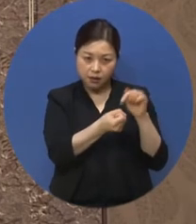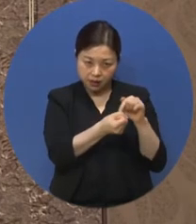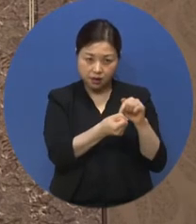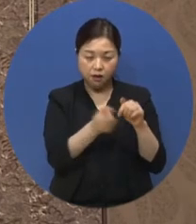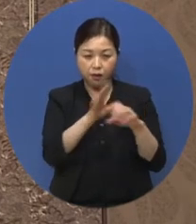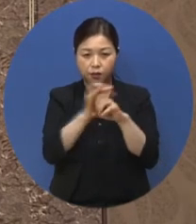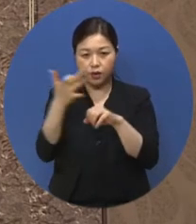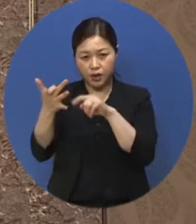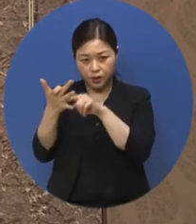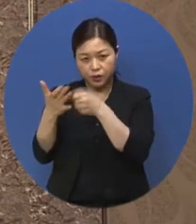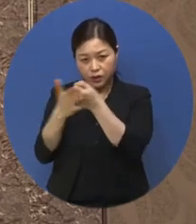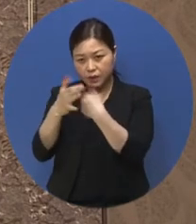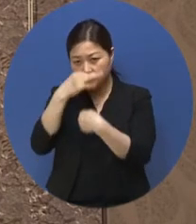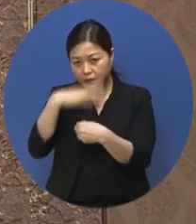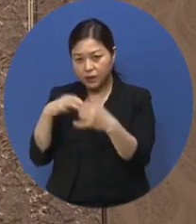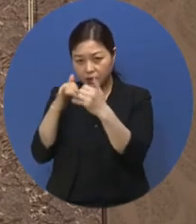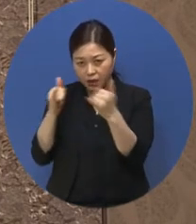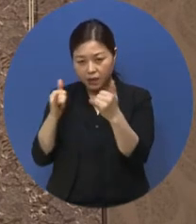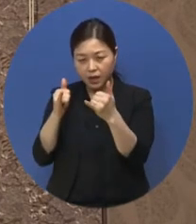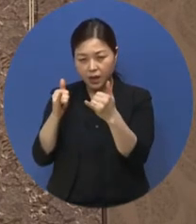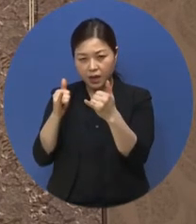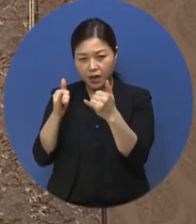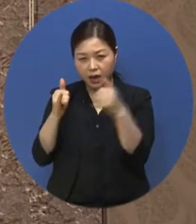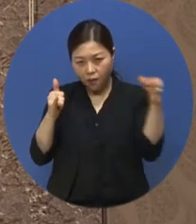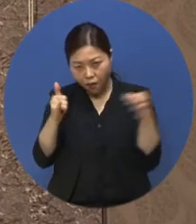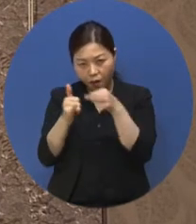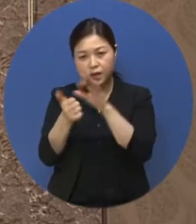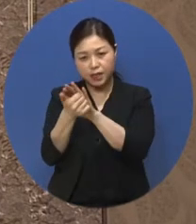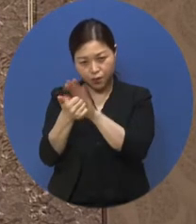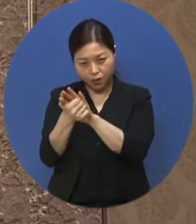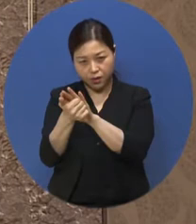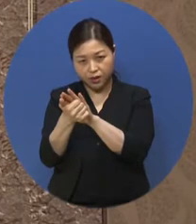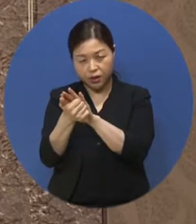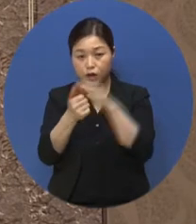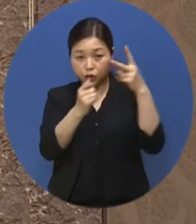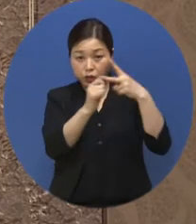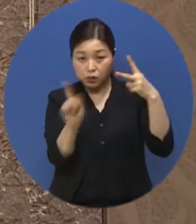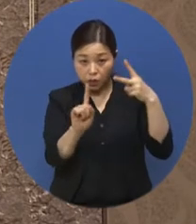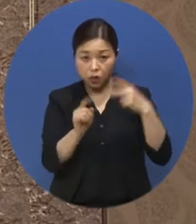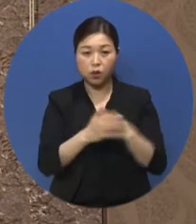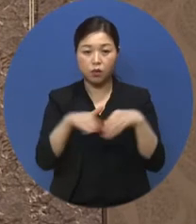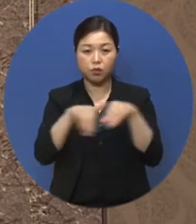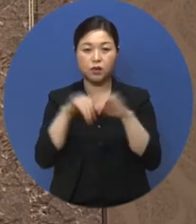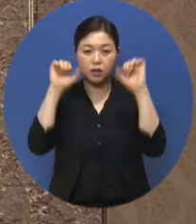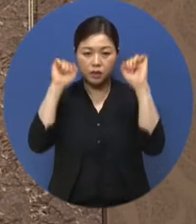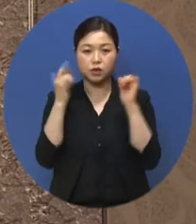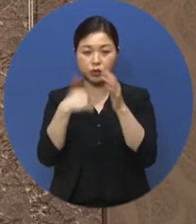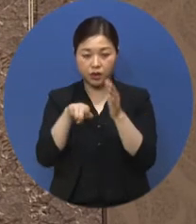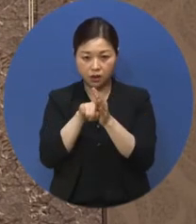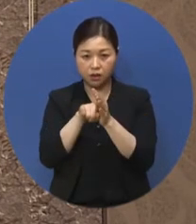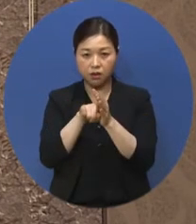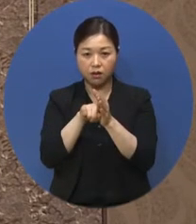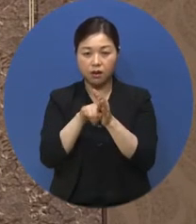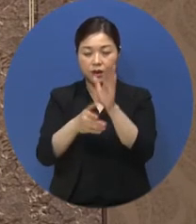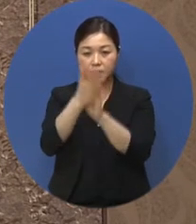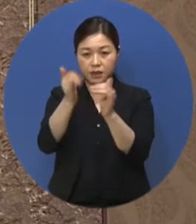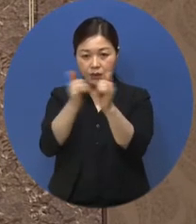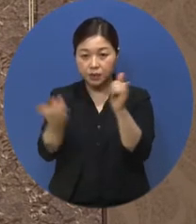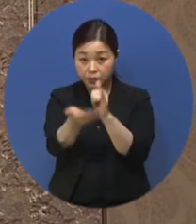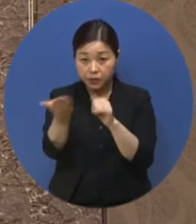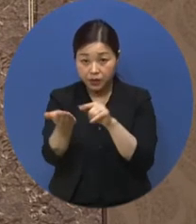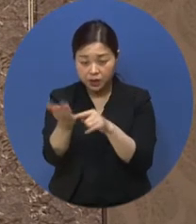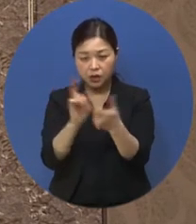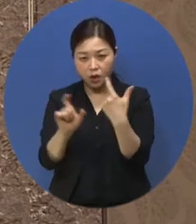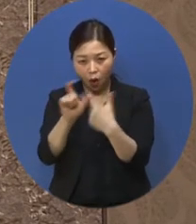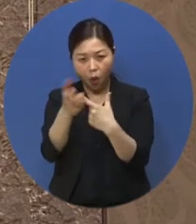분들한테 도움을 많이 주자는 거고 두 번째는 그 문화체육을 위해서 우리 시민들의 삶이 조금